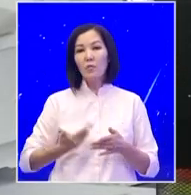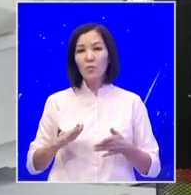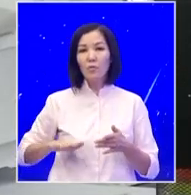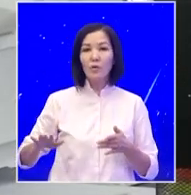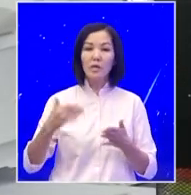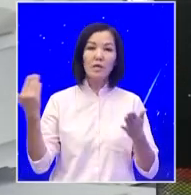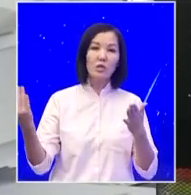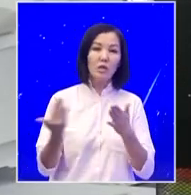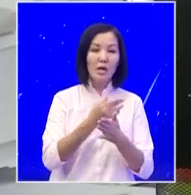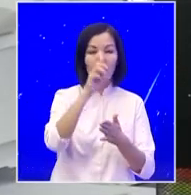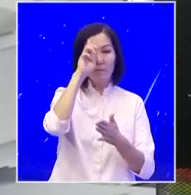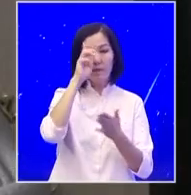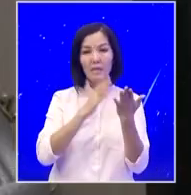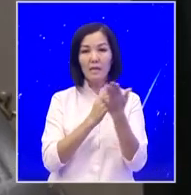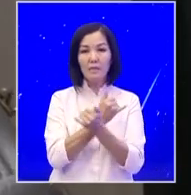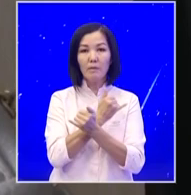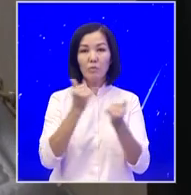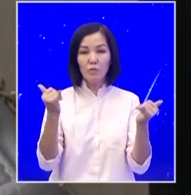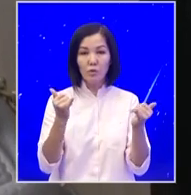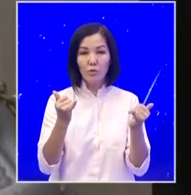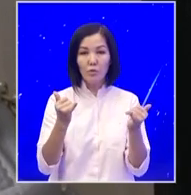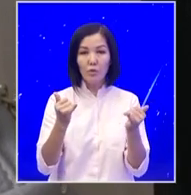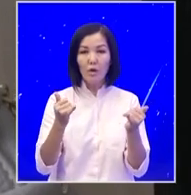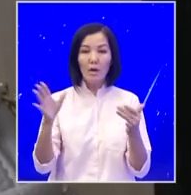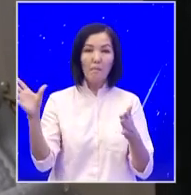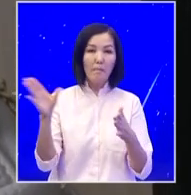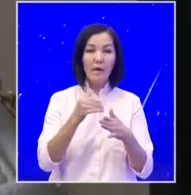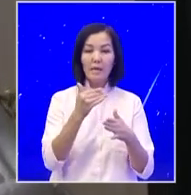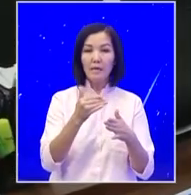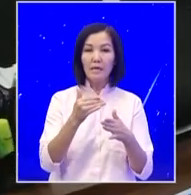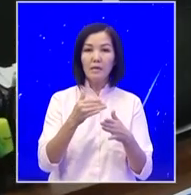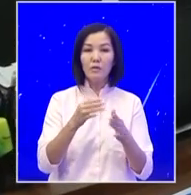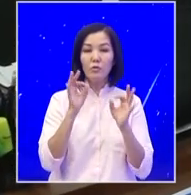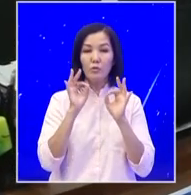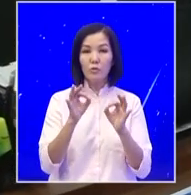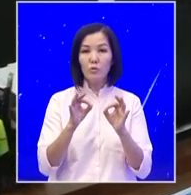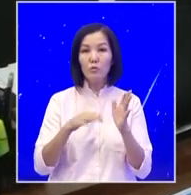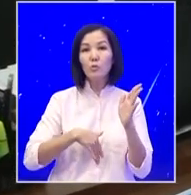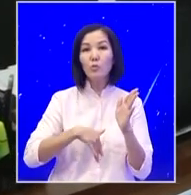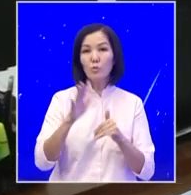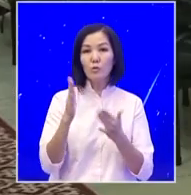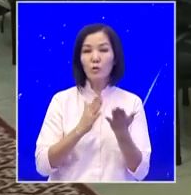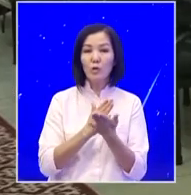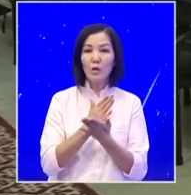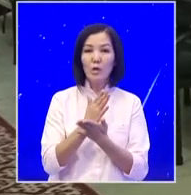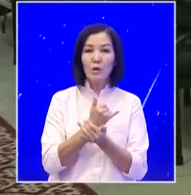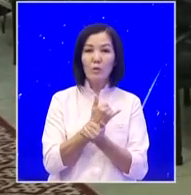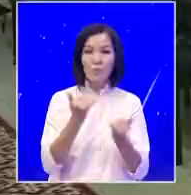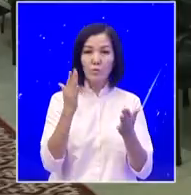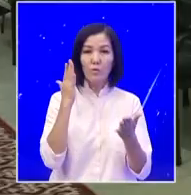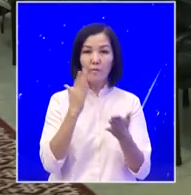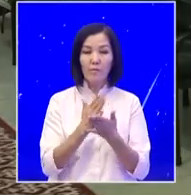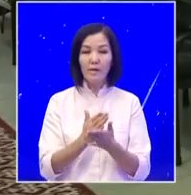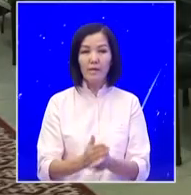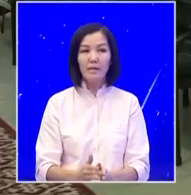жаңаша үлгідегі мемлекеттік қызмет көрсетуден еш қалыс қалып жатқан жоқпыз дейді жауапты мамандар. 2019